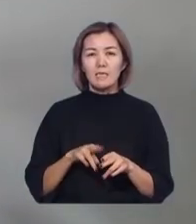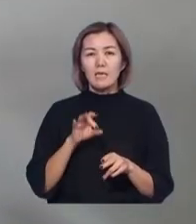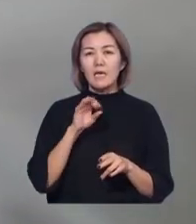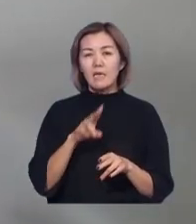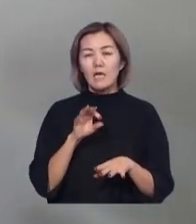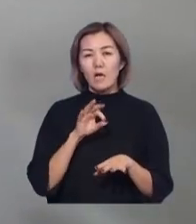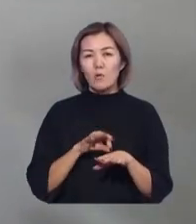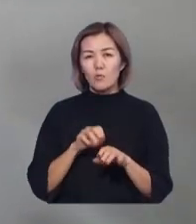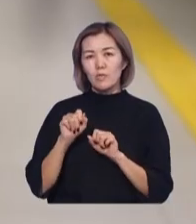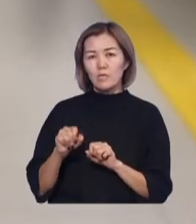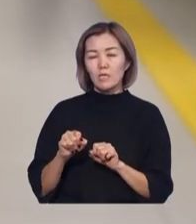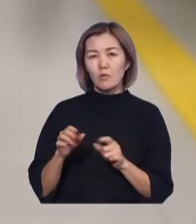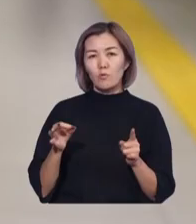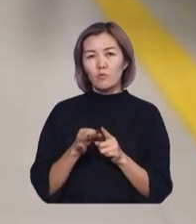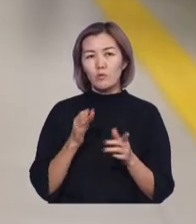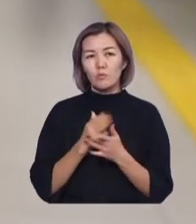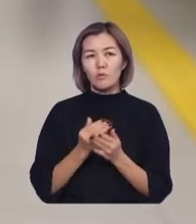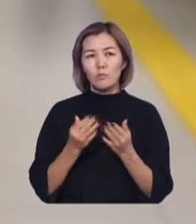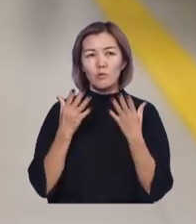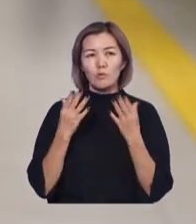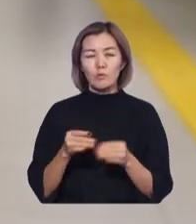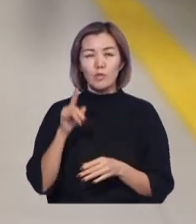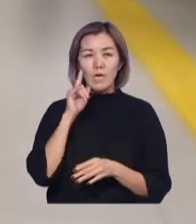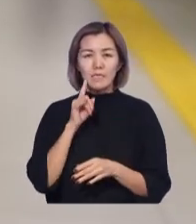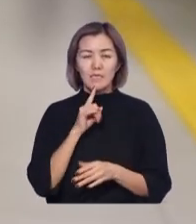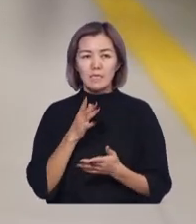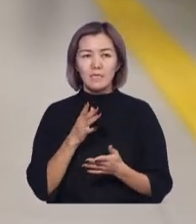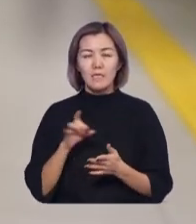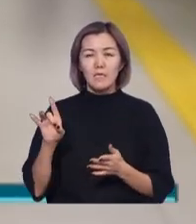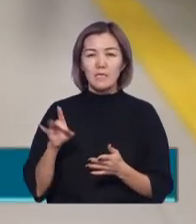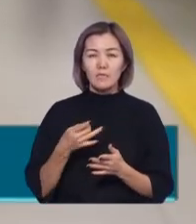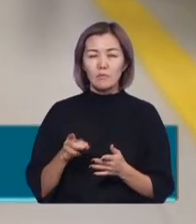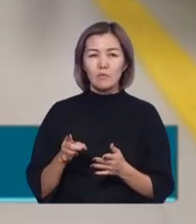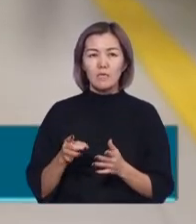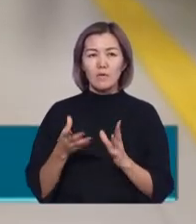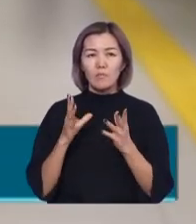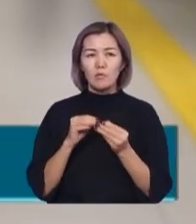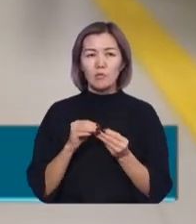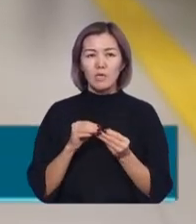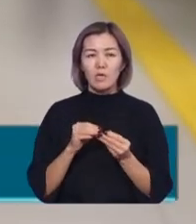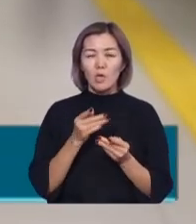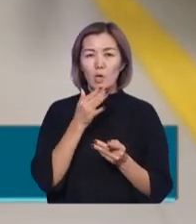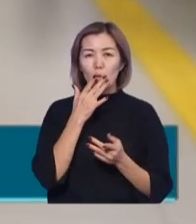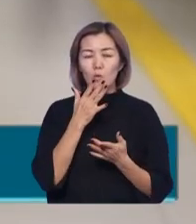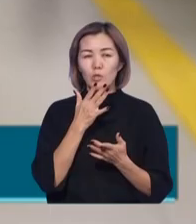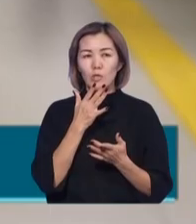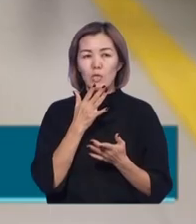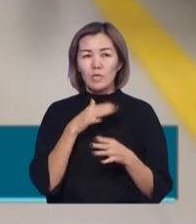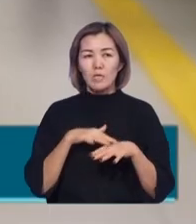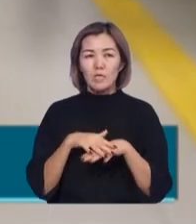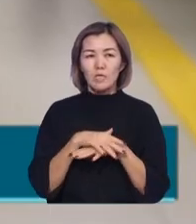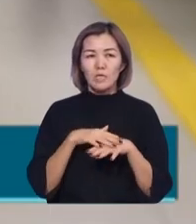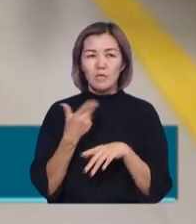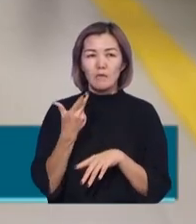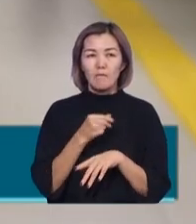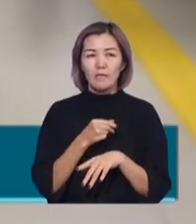сақтауды көздеп отыр. Бүгінгі таңда Қазақстан Республикасында ұлттық жаңағы